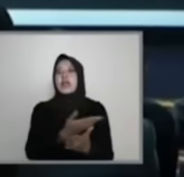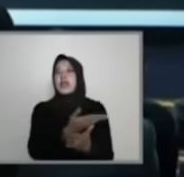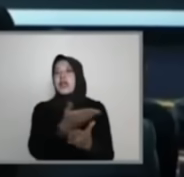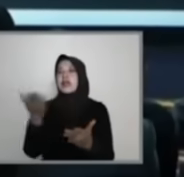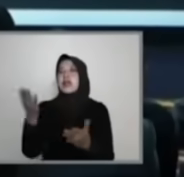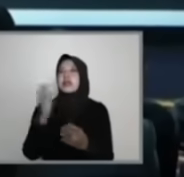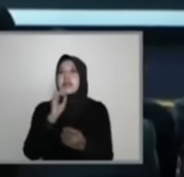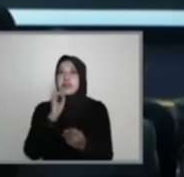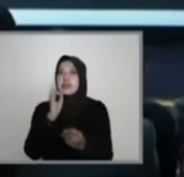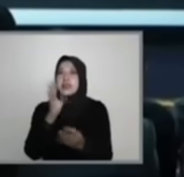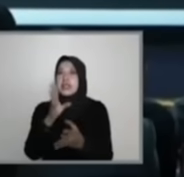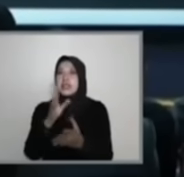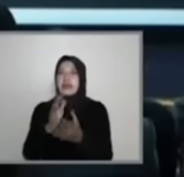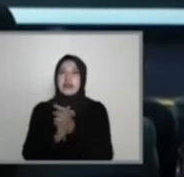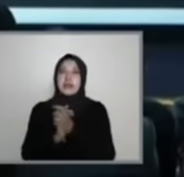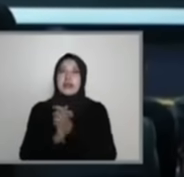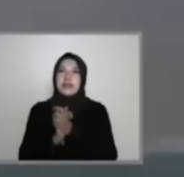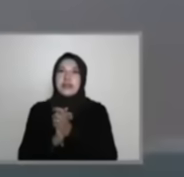Anda berbicara.